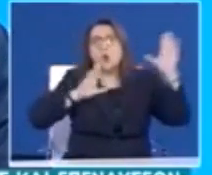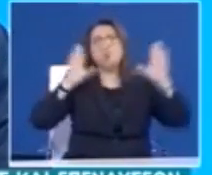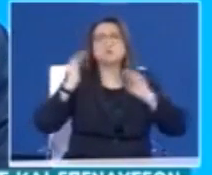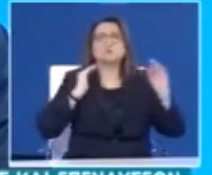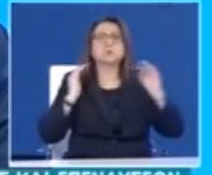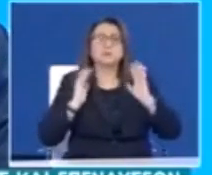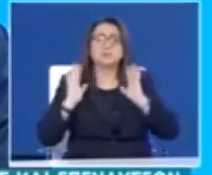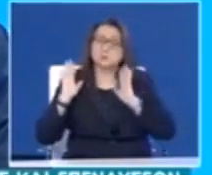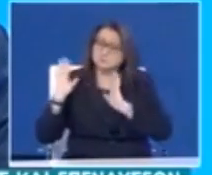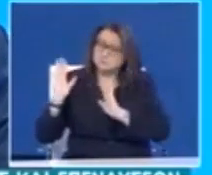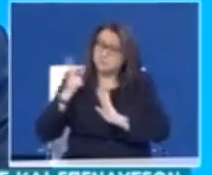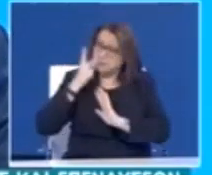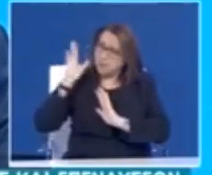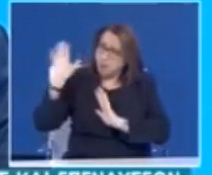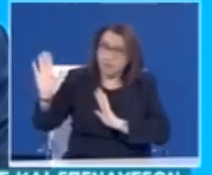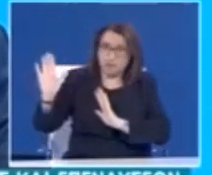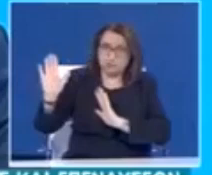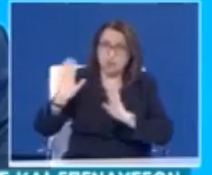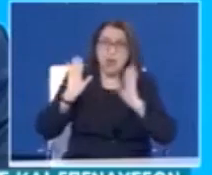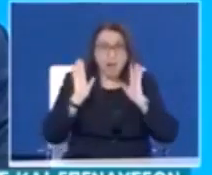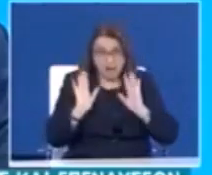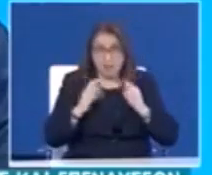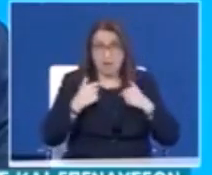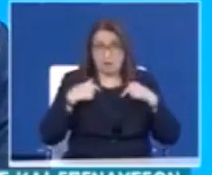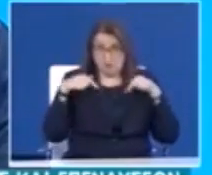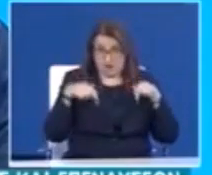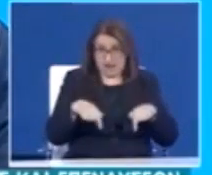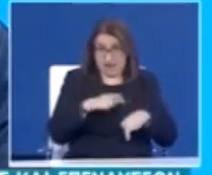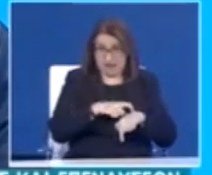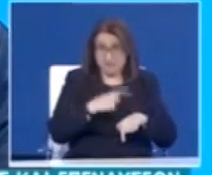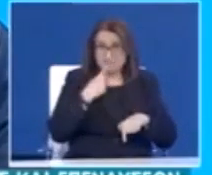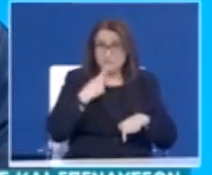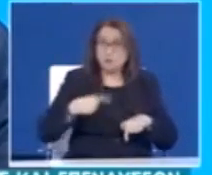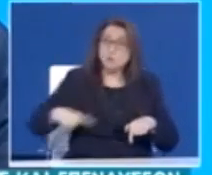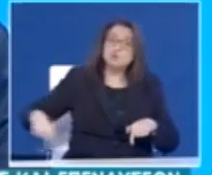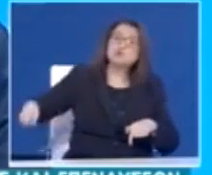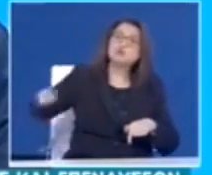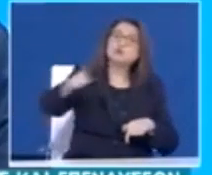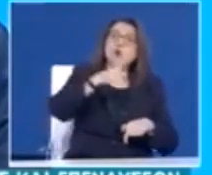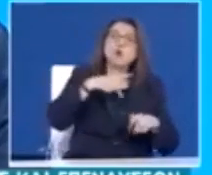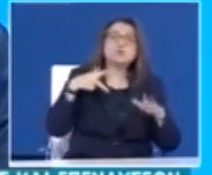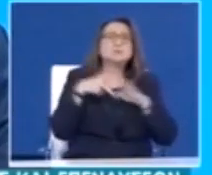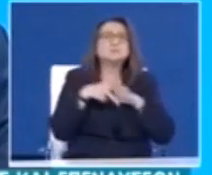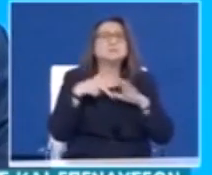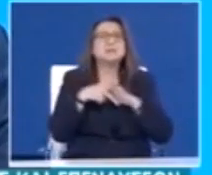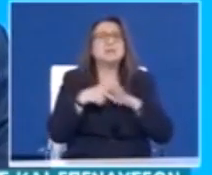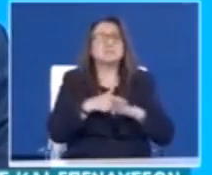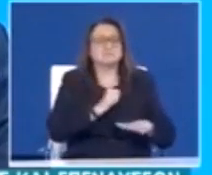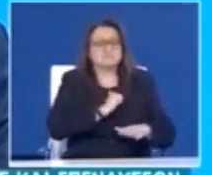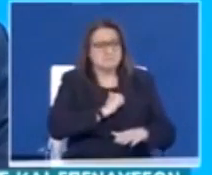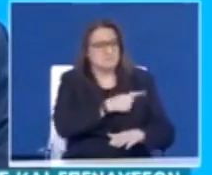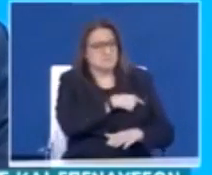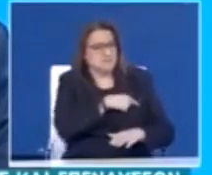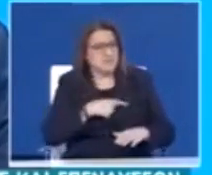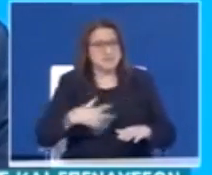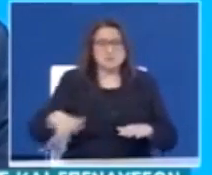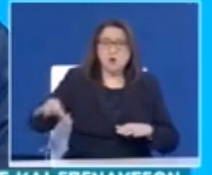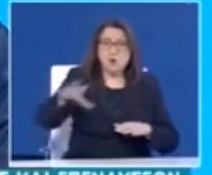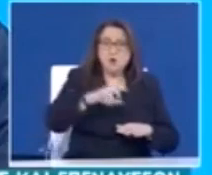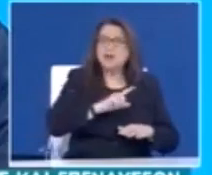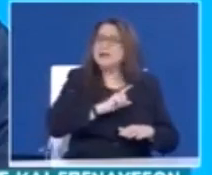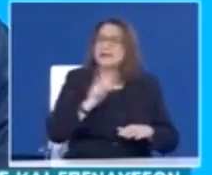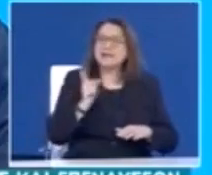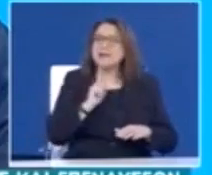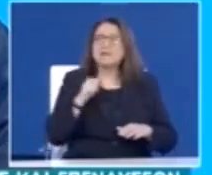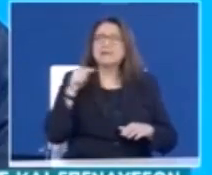αυτή τη στιγμή θέλω να ενθαρρύνω όλα τα τραπεζικά στελέχη και όλες τις διοικήσεις των τραπεζών να μην εξαντλούν σήμερα